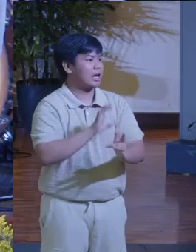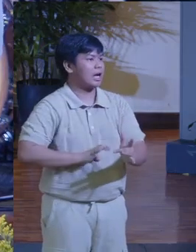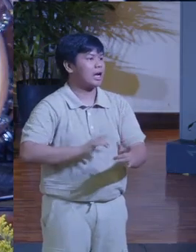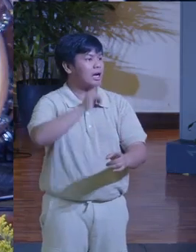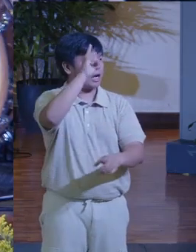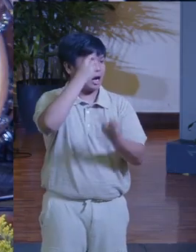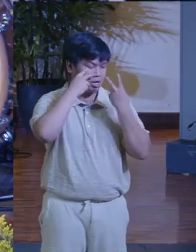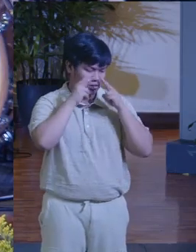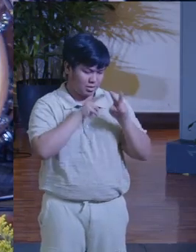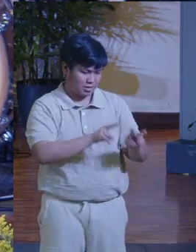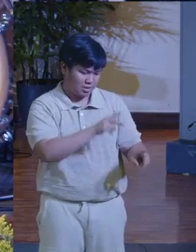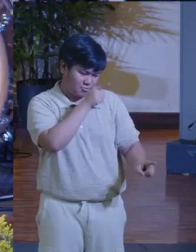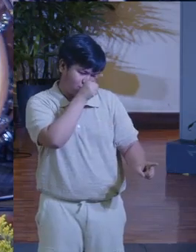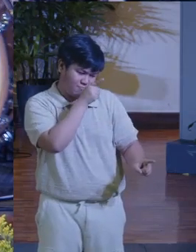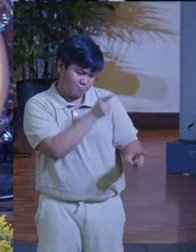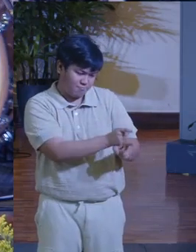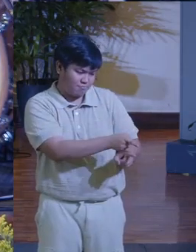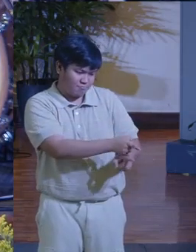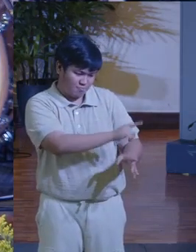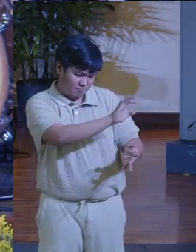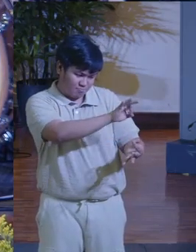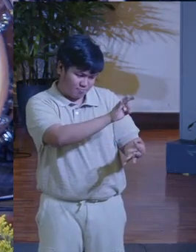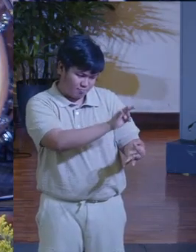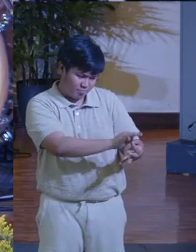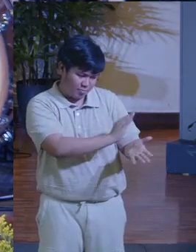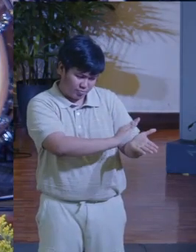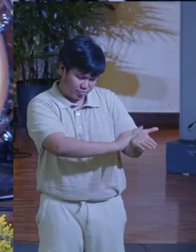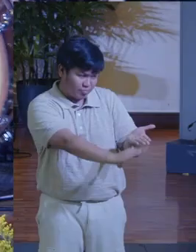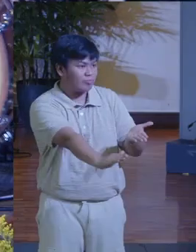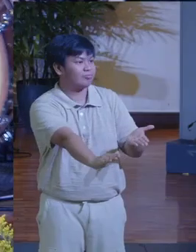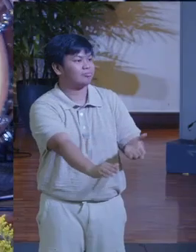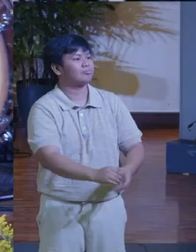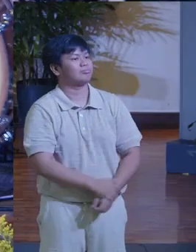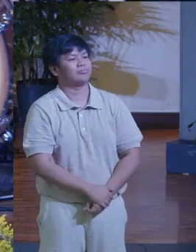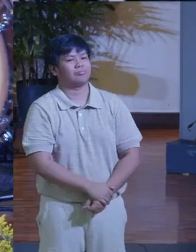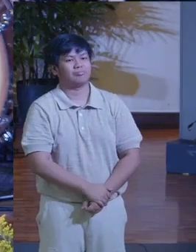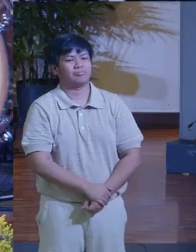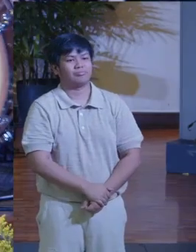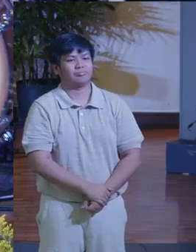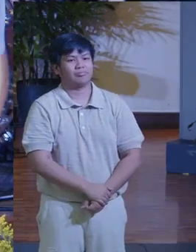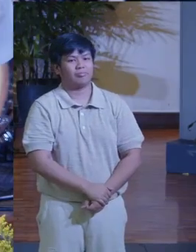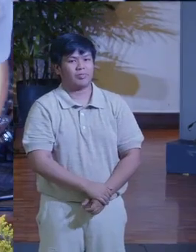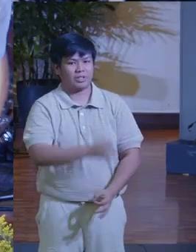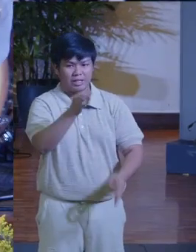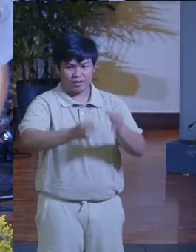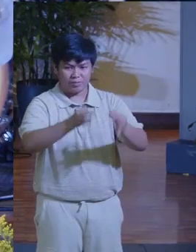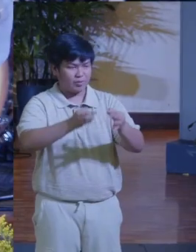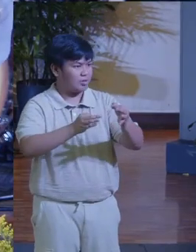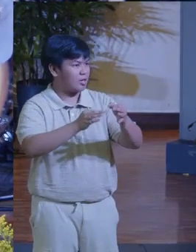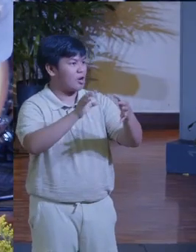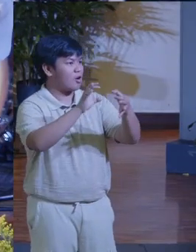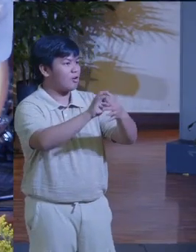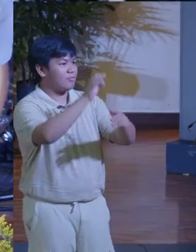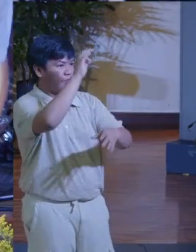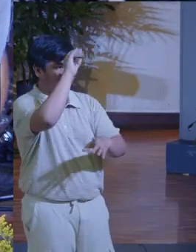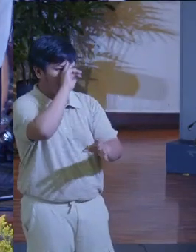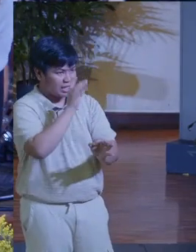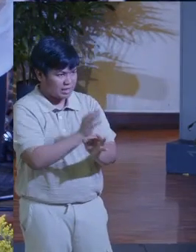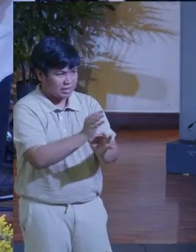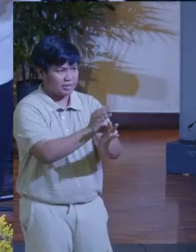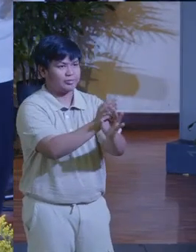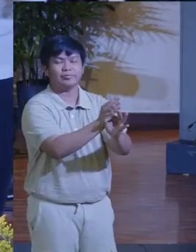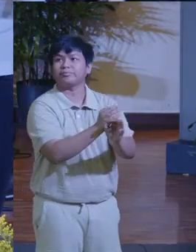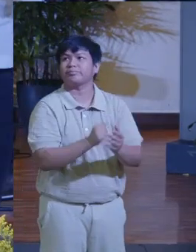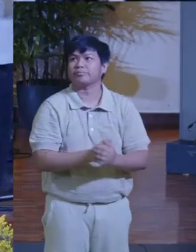Yan po ang katotohanan ng justification by faith. Ito ay gawa ng Diyos. Sabi sa